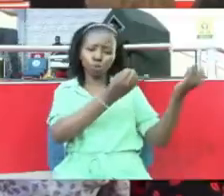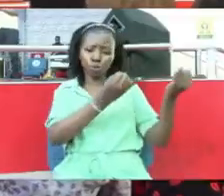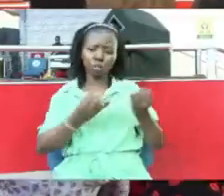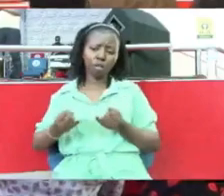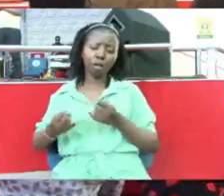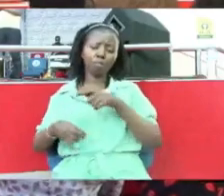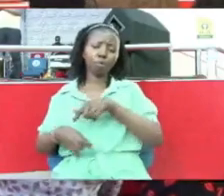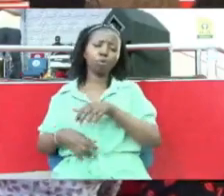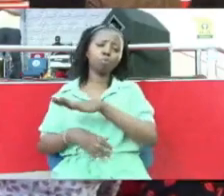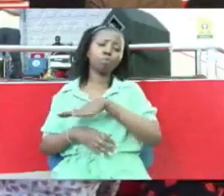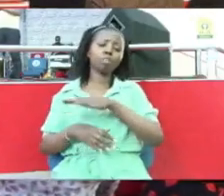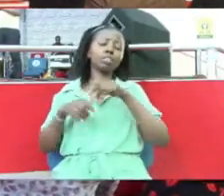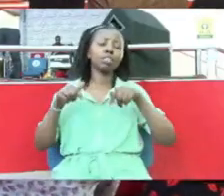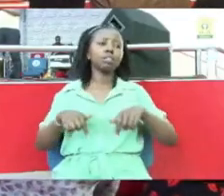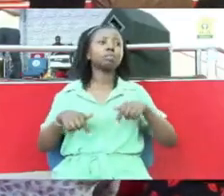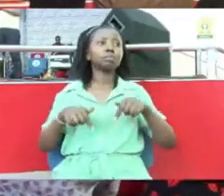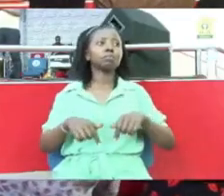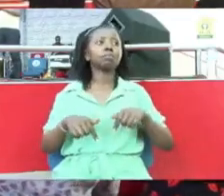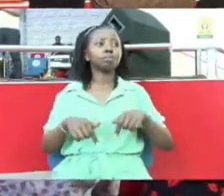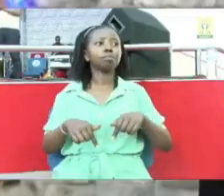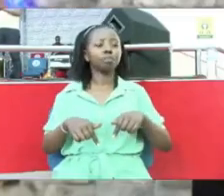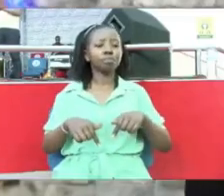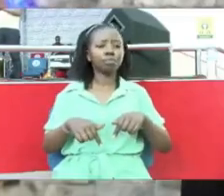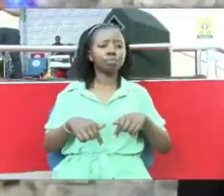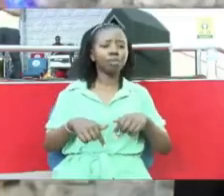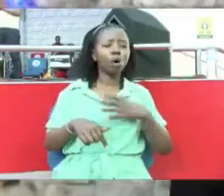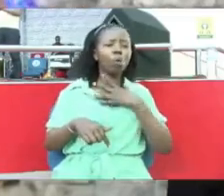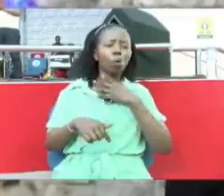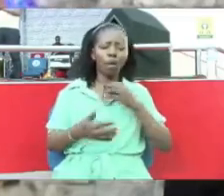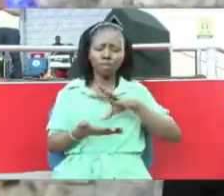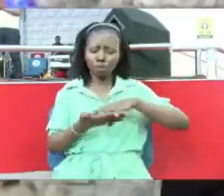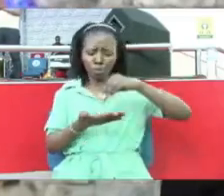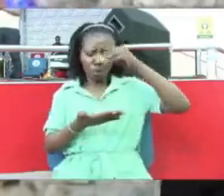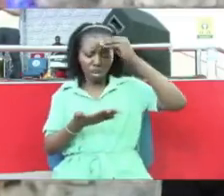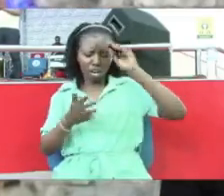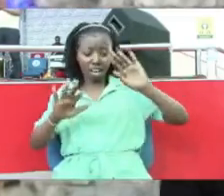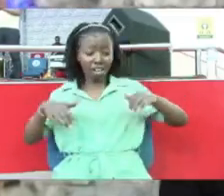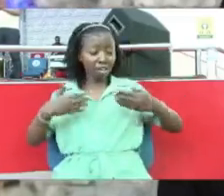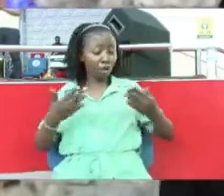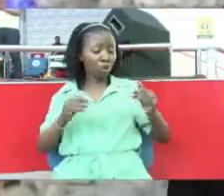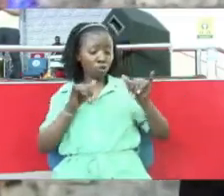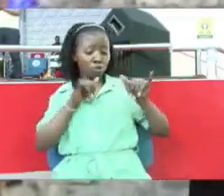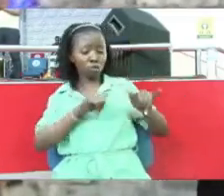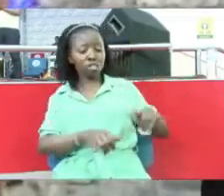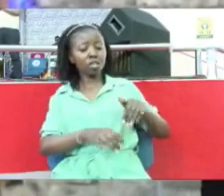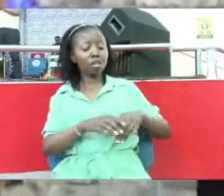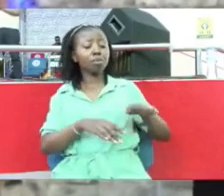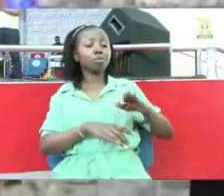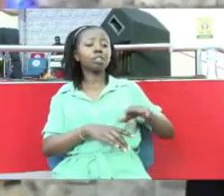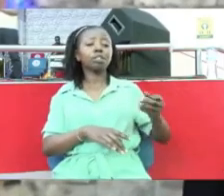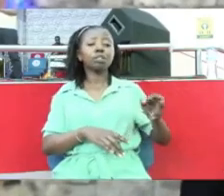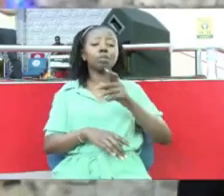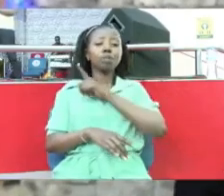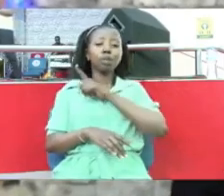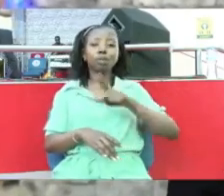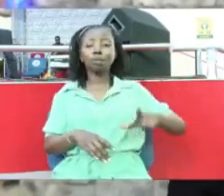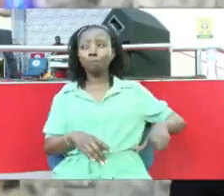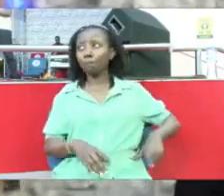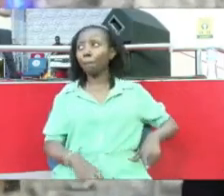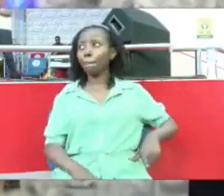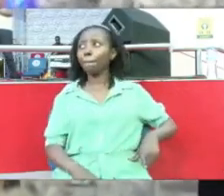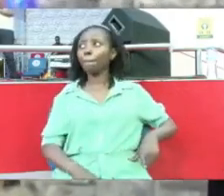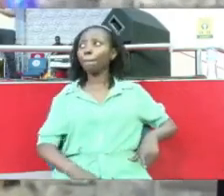this place. Nataka kukualika mahala hapa. You want to learn how to tarry in the presence of God. Unataka kujifundisha vile